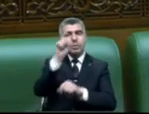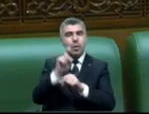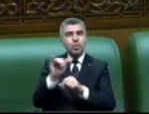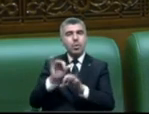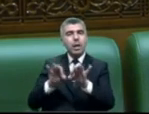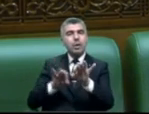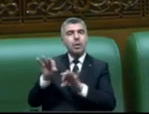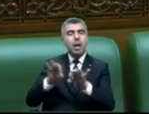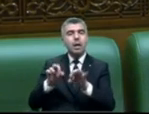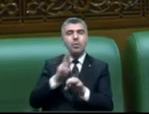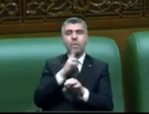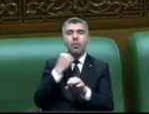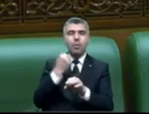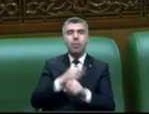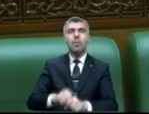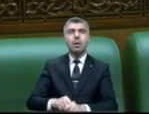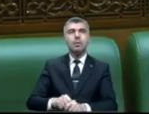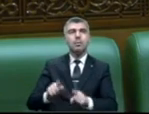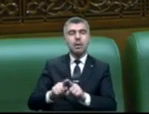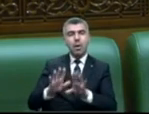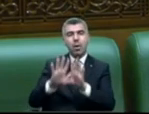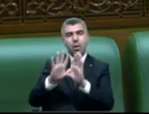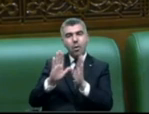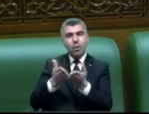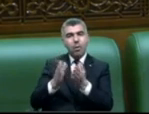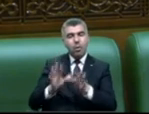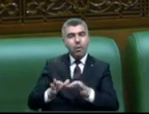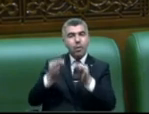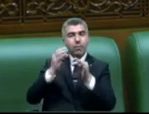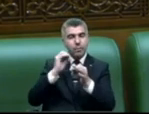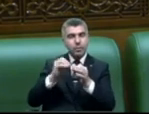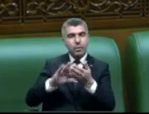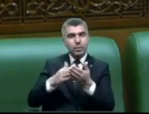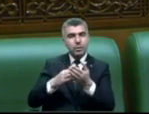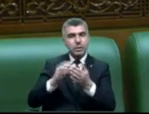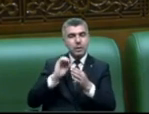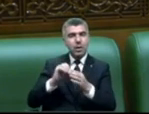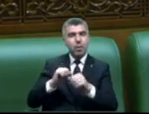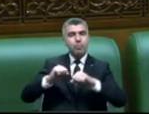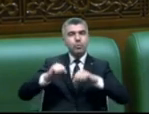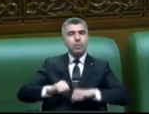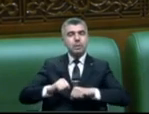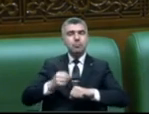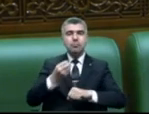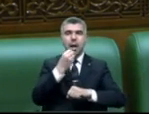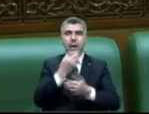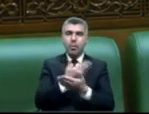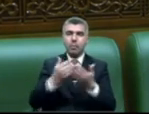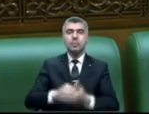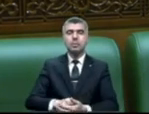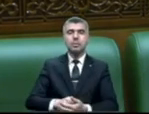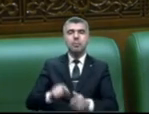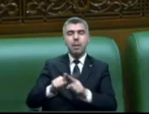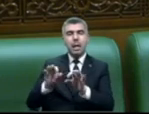الحكومية المتخذة لتنزيل توصيات وخلاصة تقدير المجموعات الموضوعاتية المؤقتة لمجلسنا حول الأمن الغذائي، وما هي